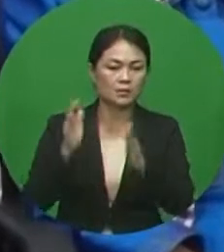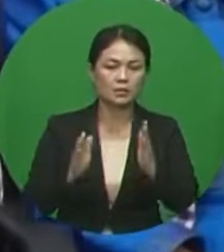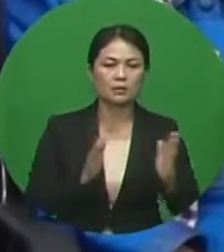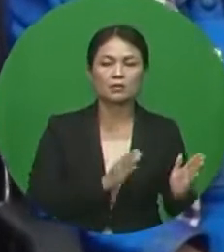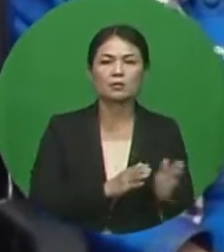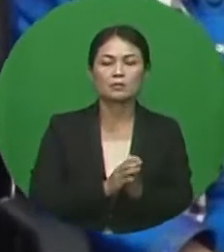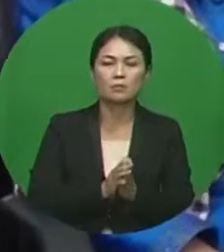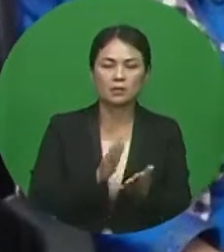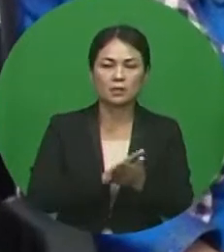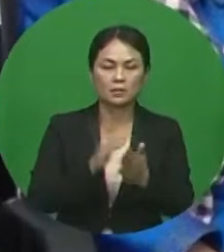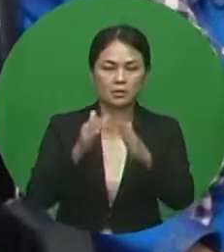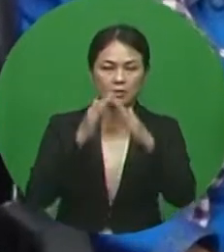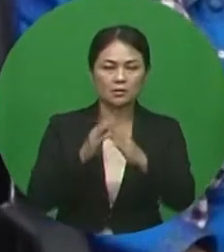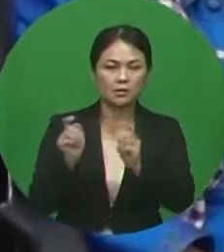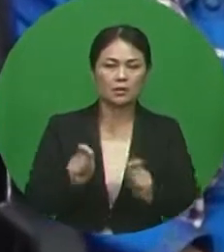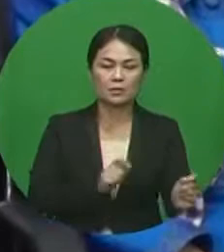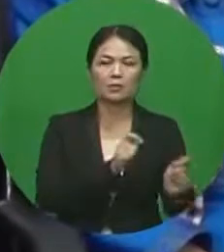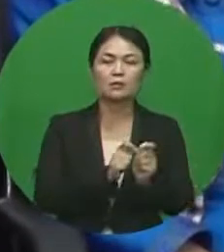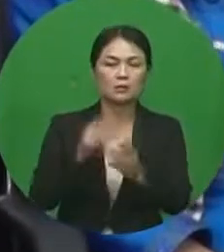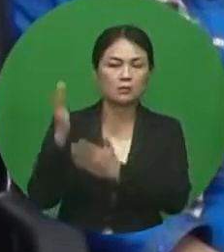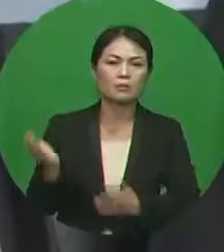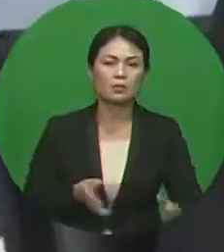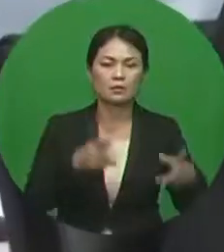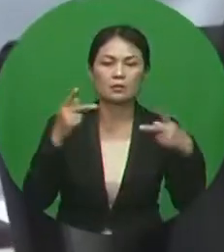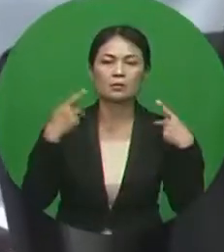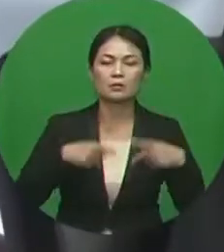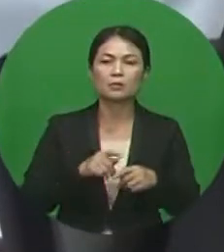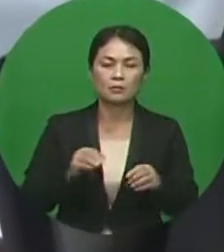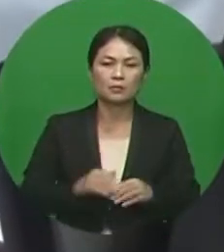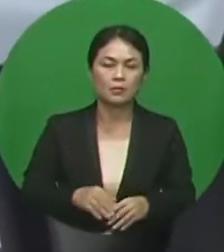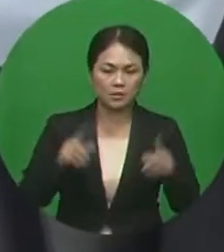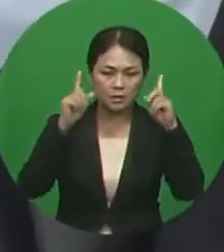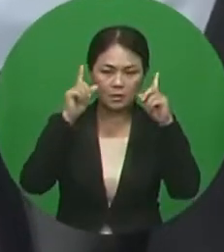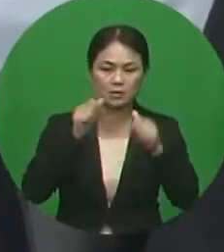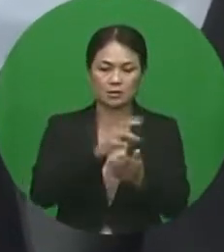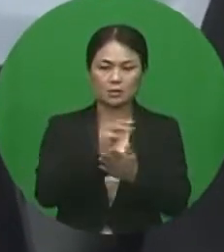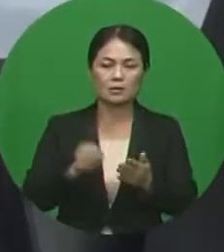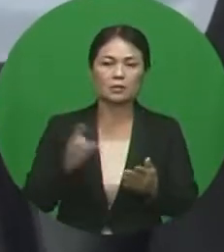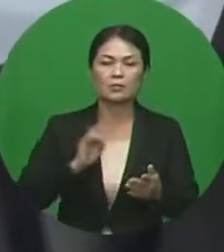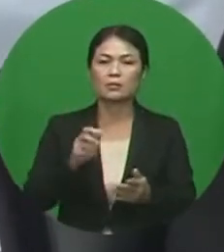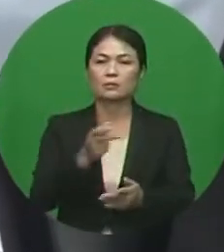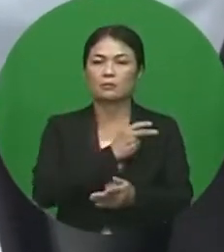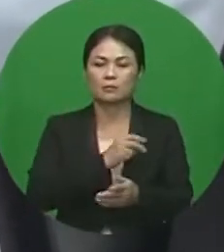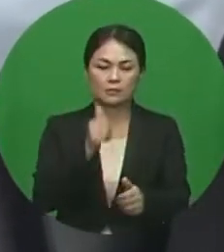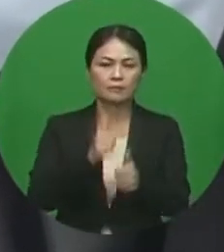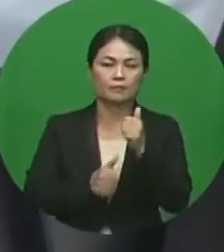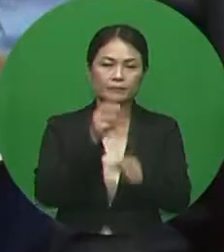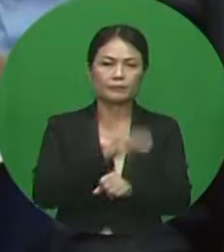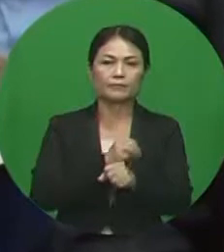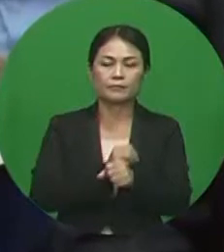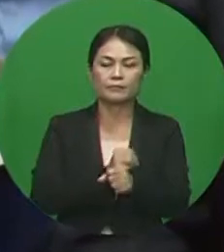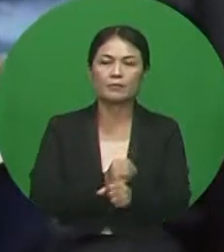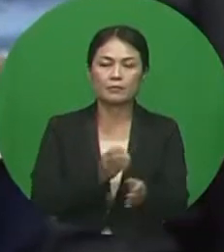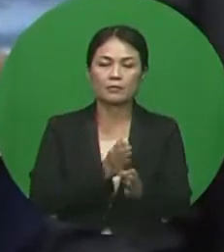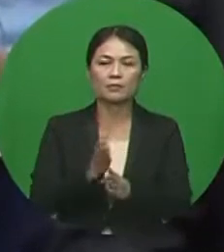ងដោយសាលាភូមិន្ទរដ្ឋបាលដោយមានការអញ្ជើញជាអធិបតីពីឯកឧត្តមគតិបណ្ឌិតពេជ្របន្ថិនរដ្ឋមន្ត្រីក្រសួងមុខងារ